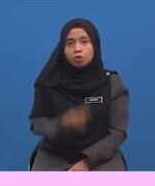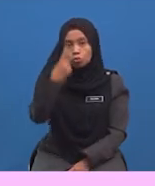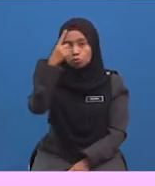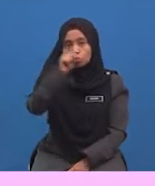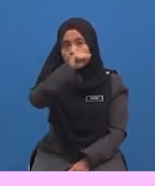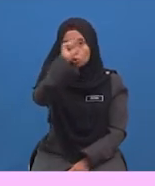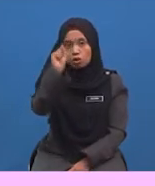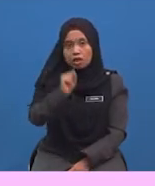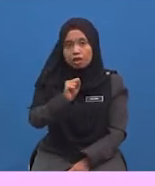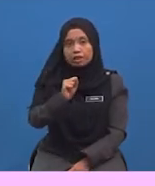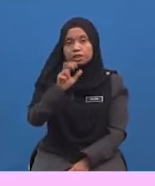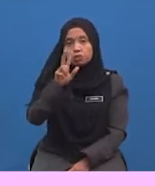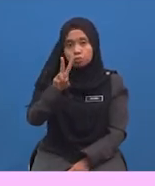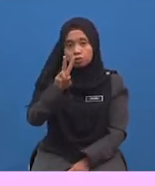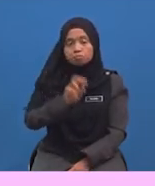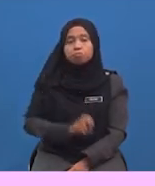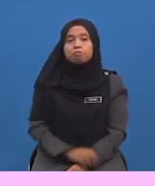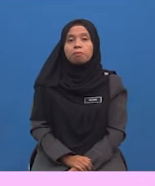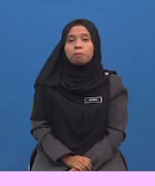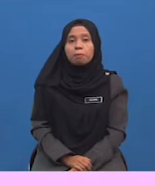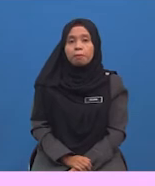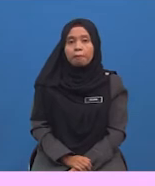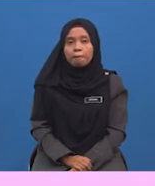Untuk soalan kedua,